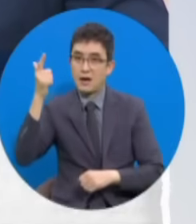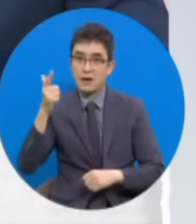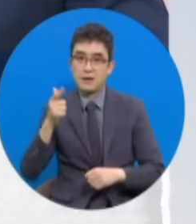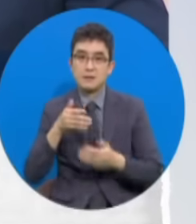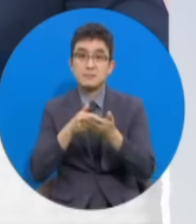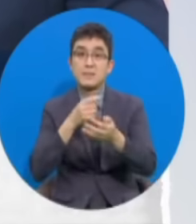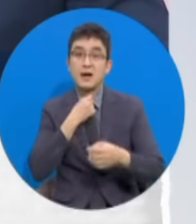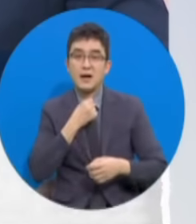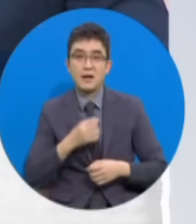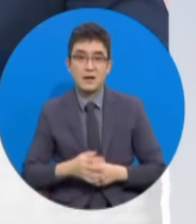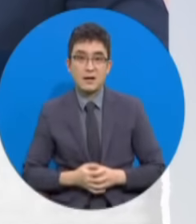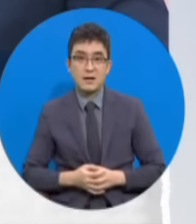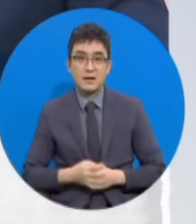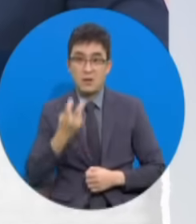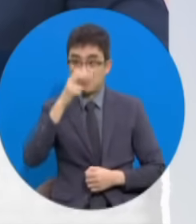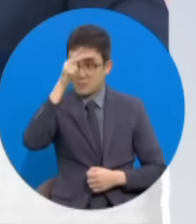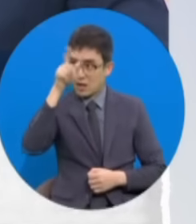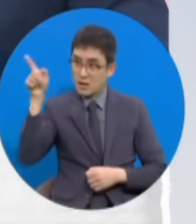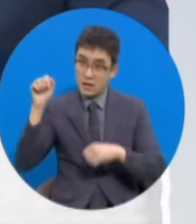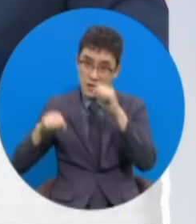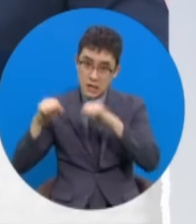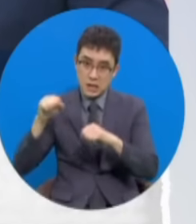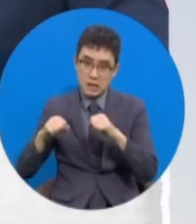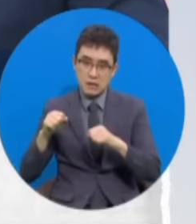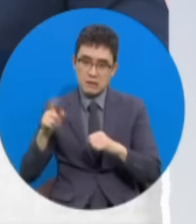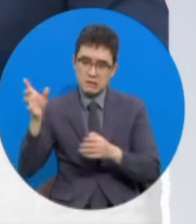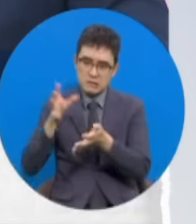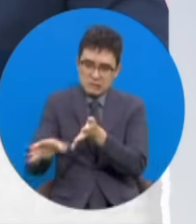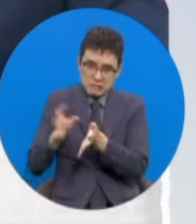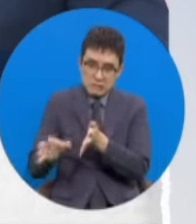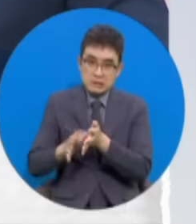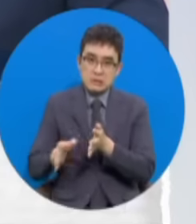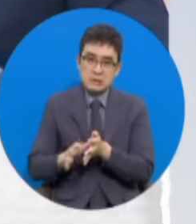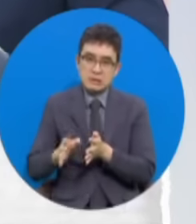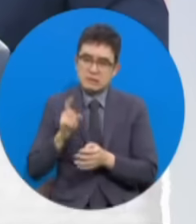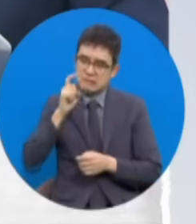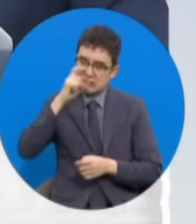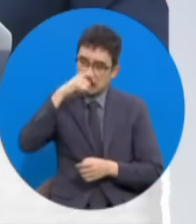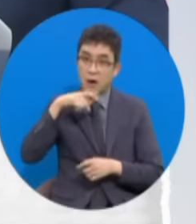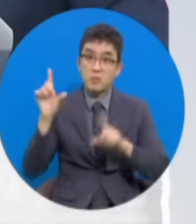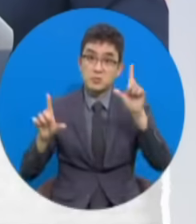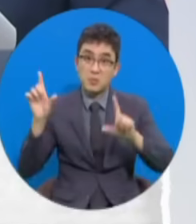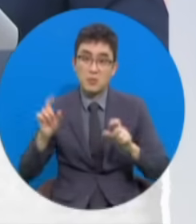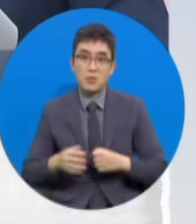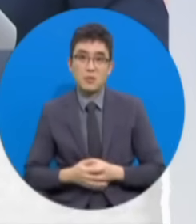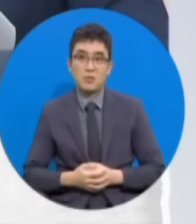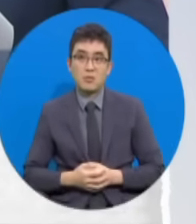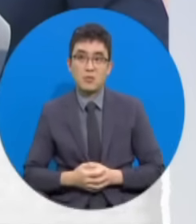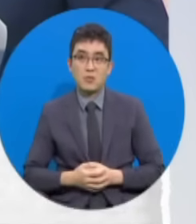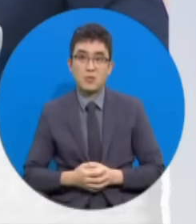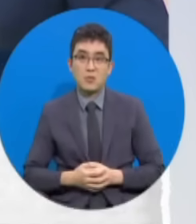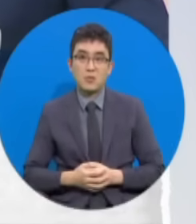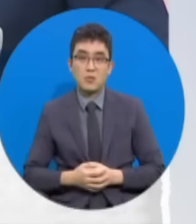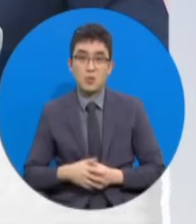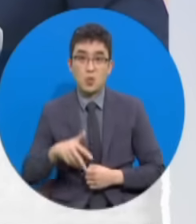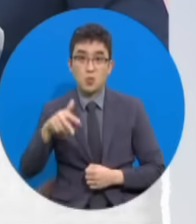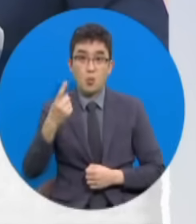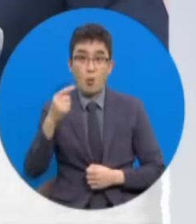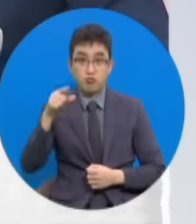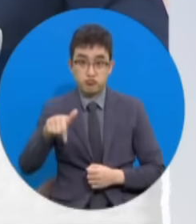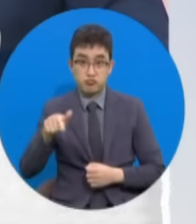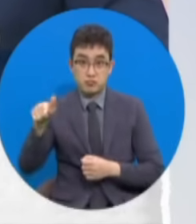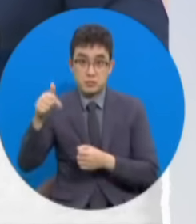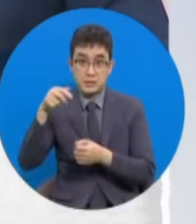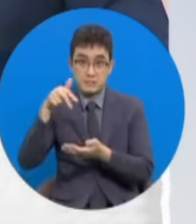내놓고 보면 이 검찰의 행태가 얼마나 더러운 짓을 하고 있는지를 볼 수 있을 것 같습니다. 공범 조국 입장을 듣고